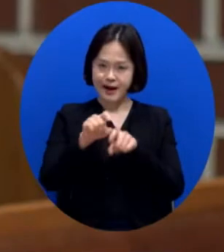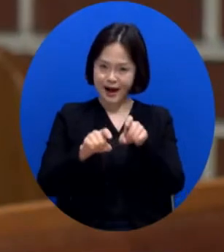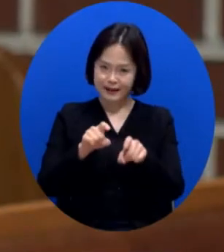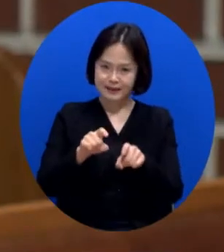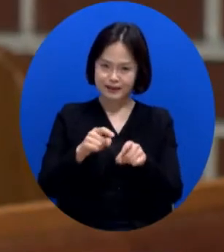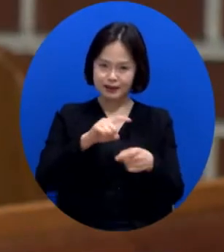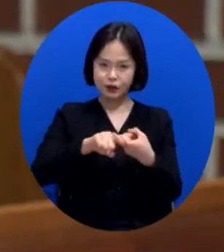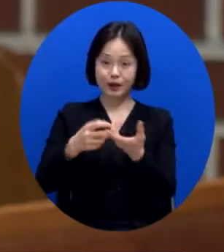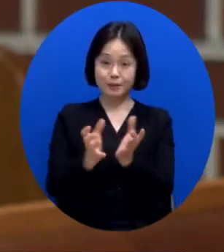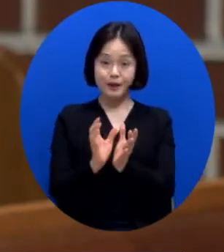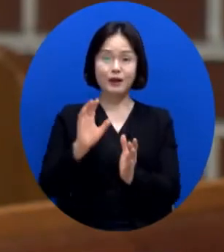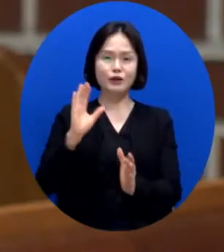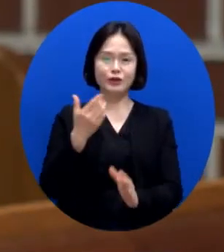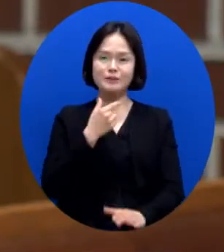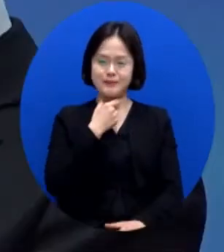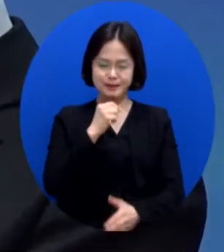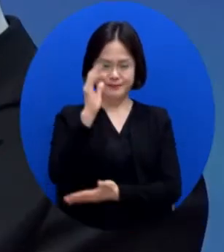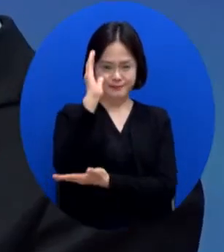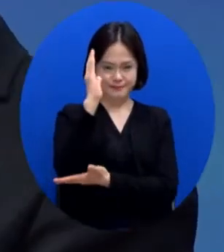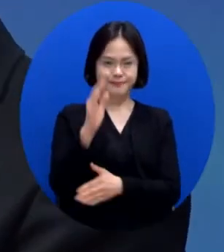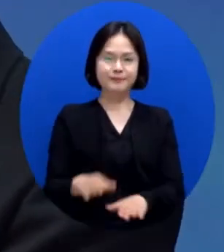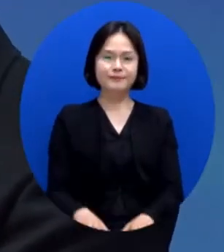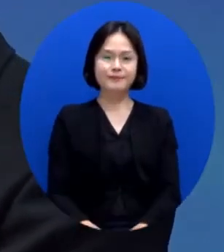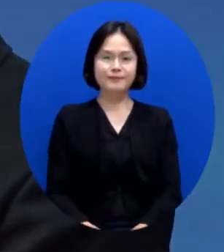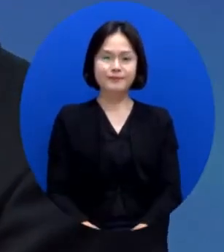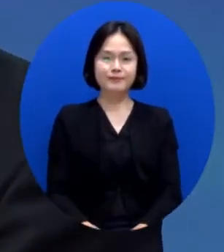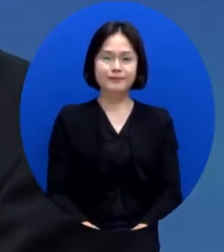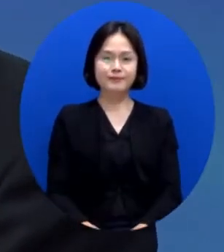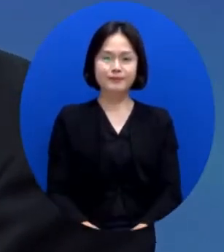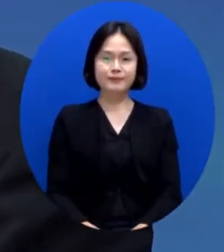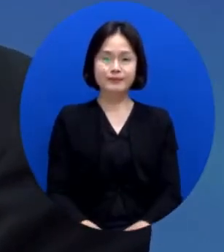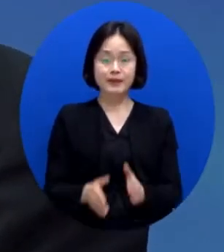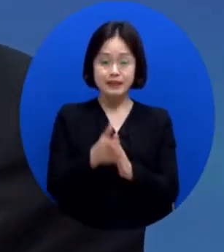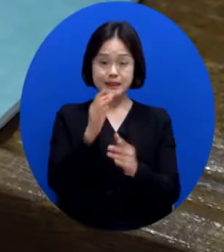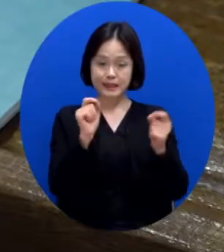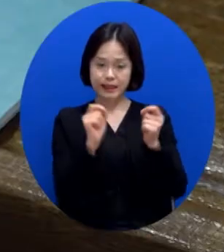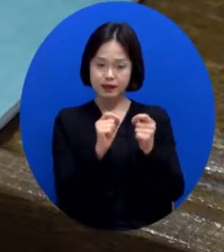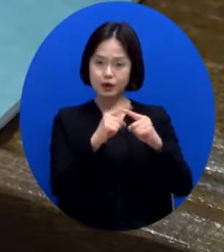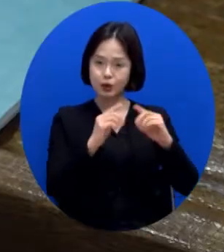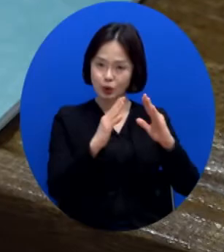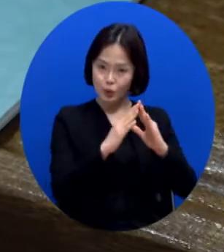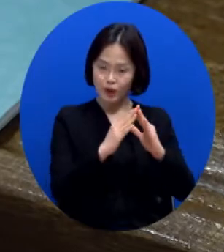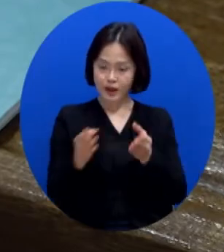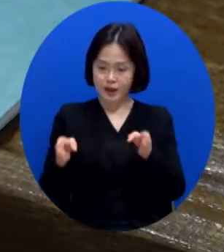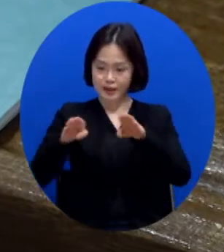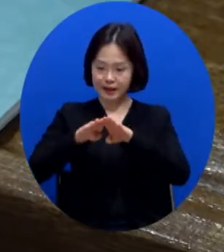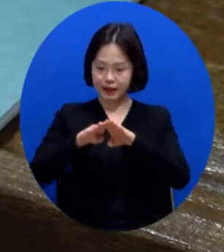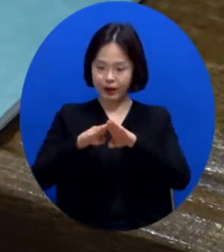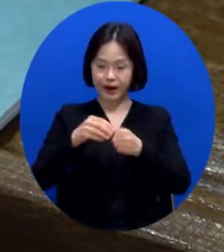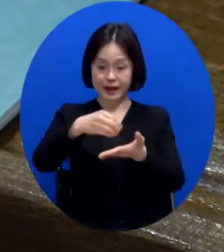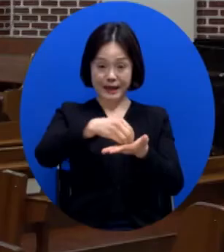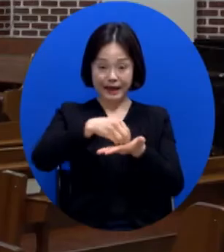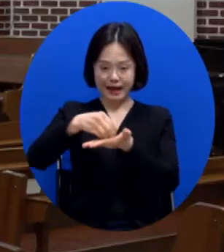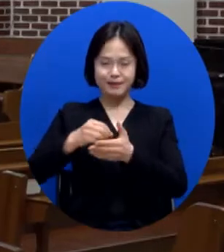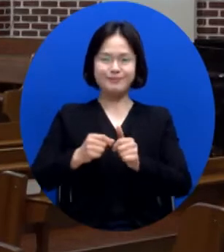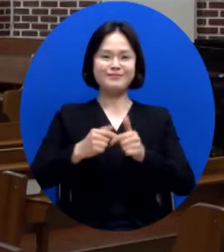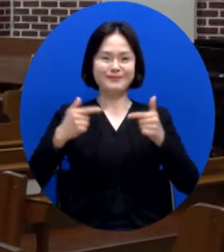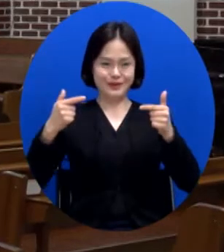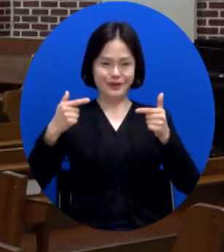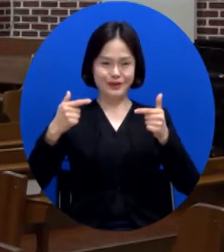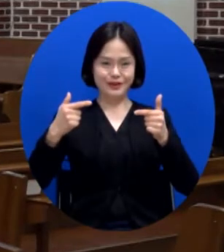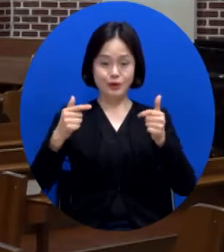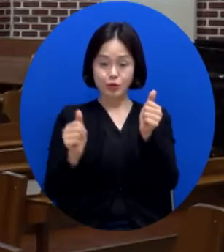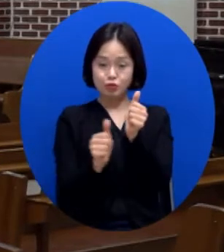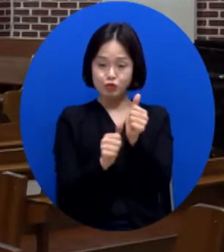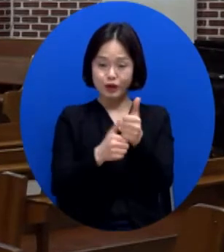당부했습니다 임시 총회에서 동도 천식은 접지 역의 교회와 유관기관 가입을 확대했으며 3명의